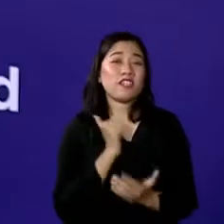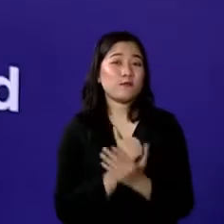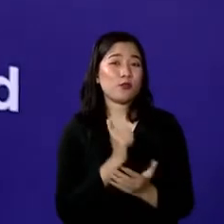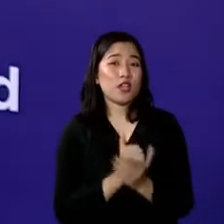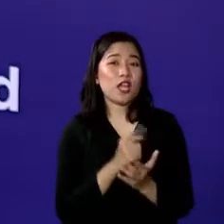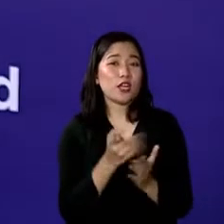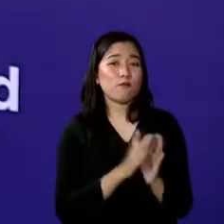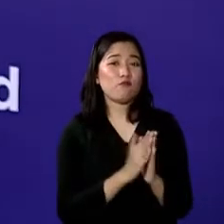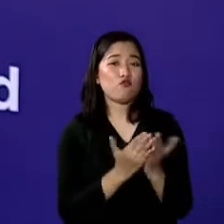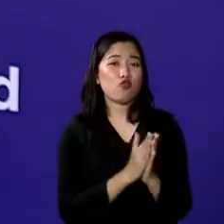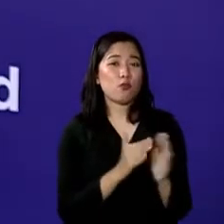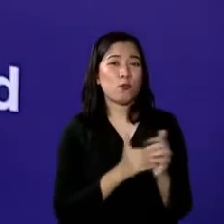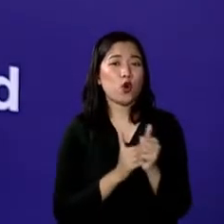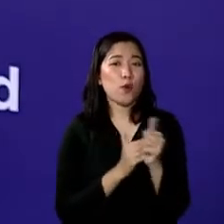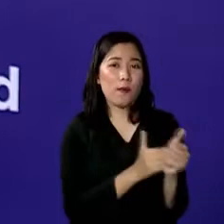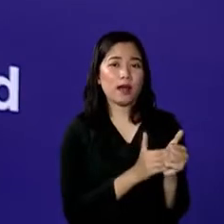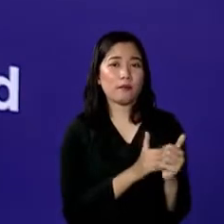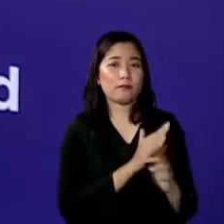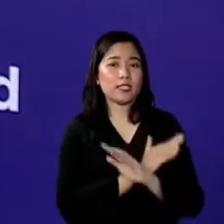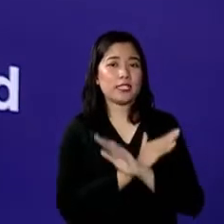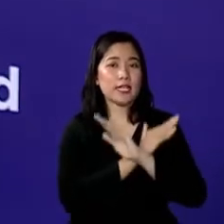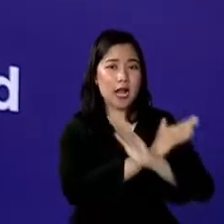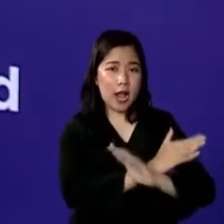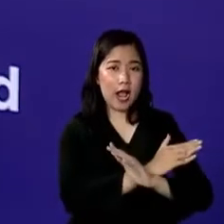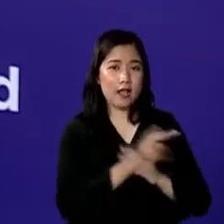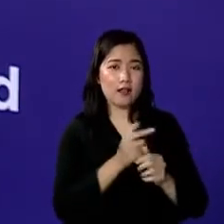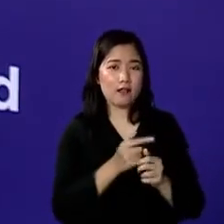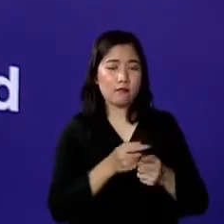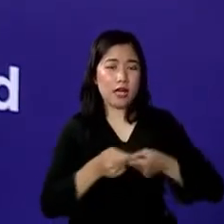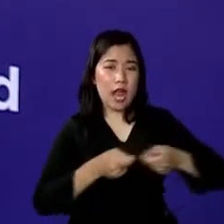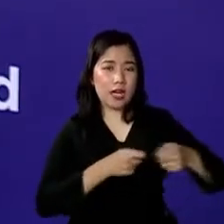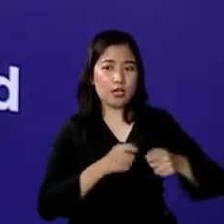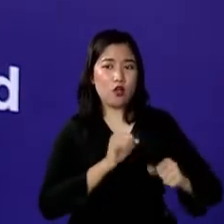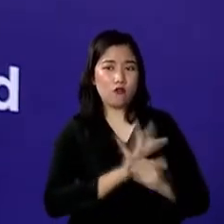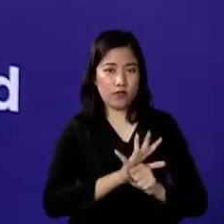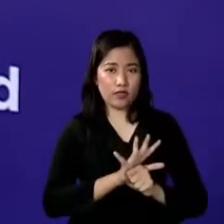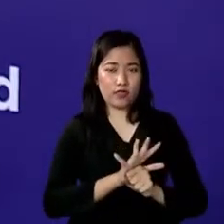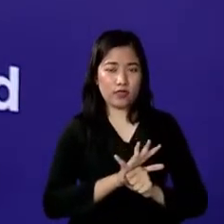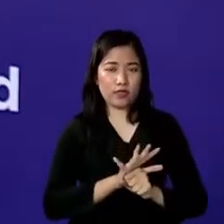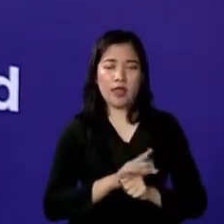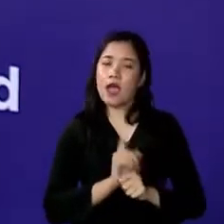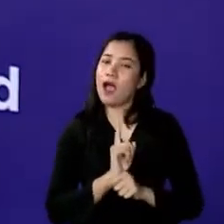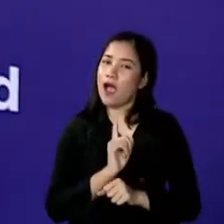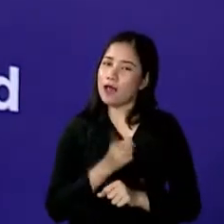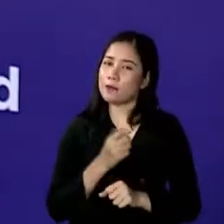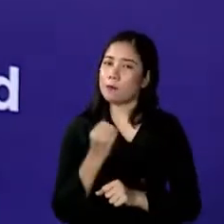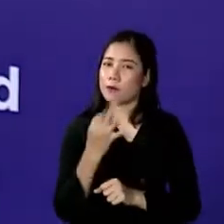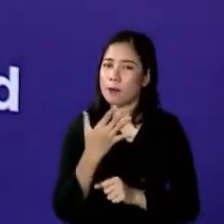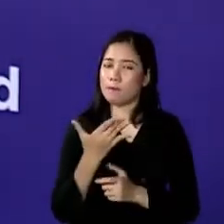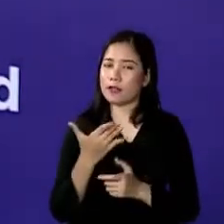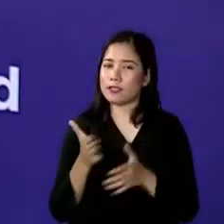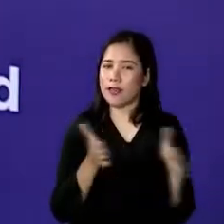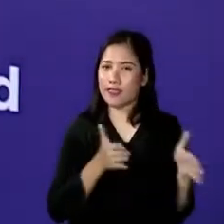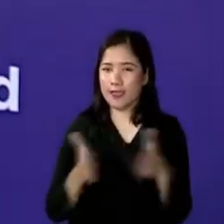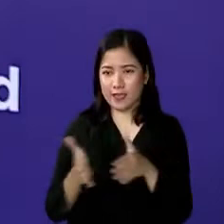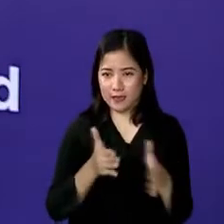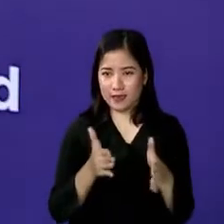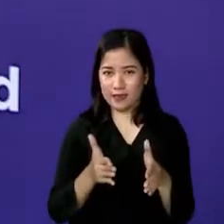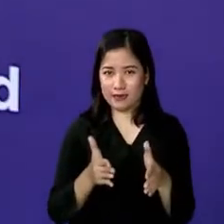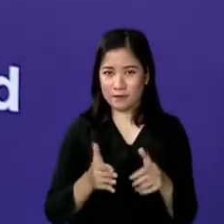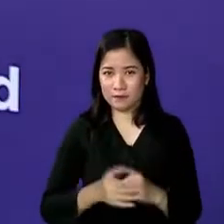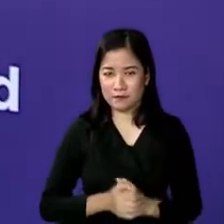buku pedoman pencegahan dan pengendalian pandemic of its nine ten itu sudah ada beberapa di jadi